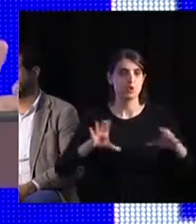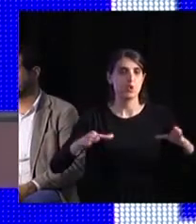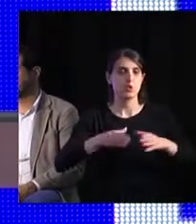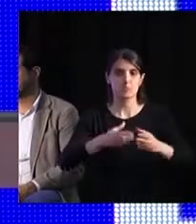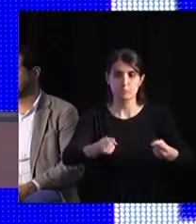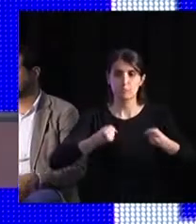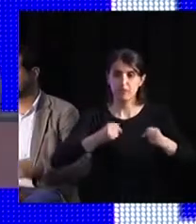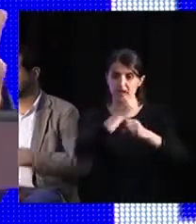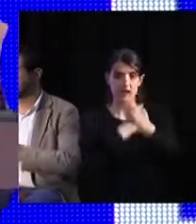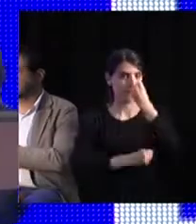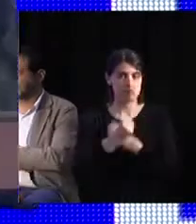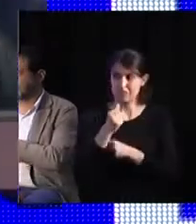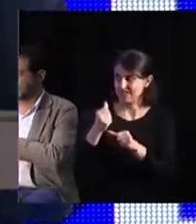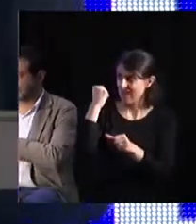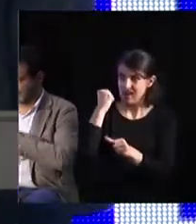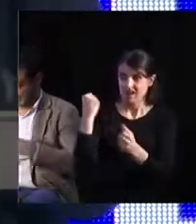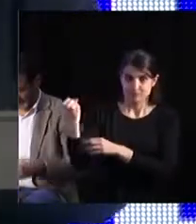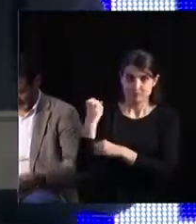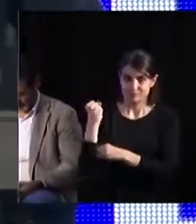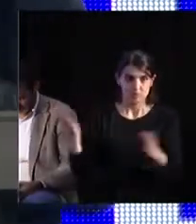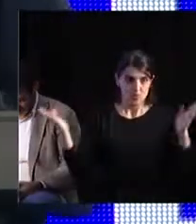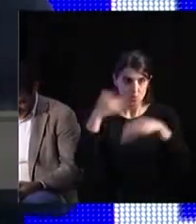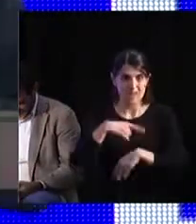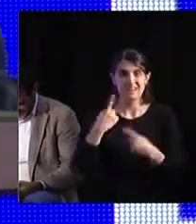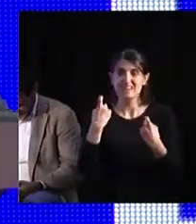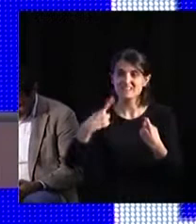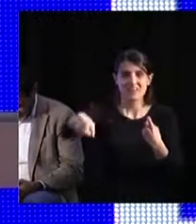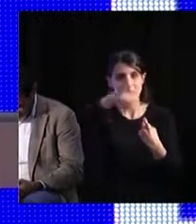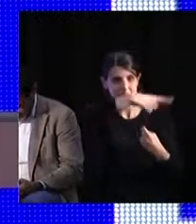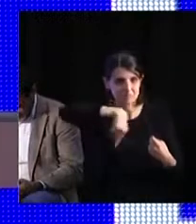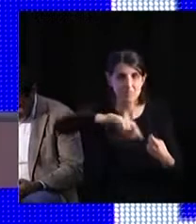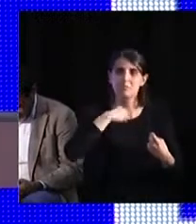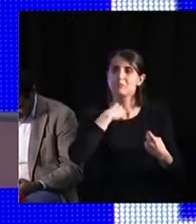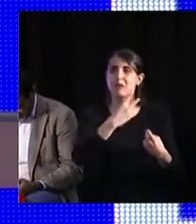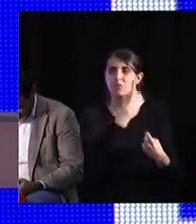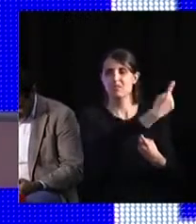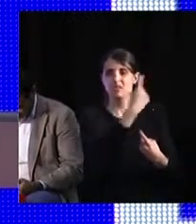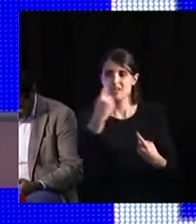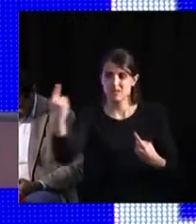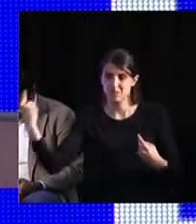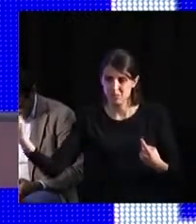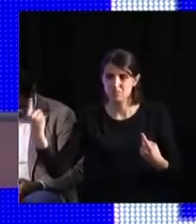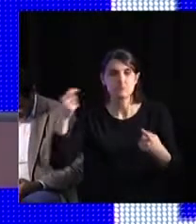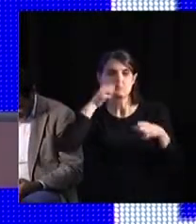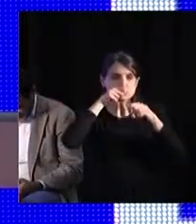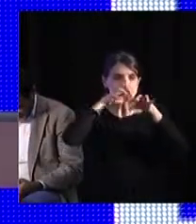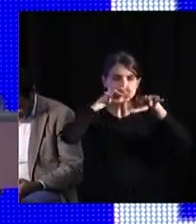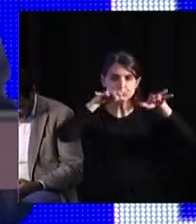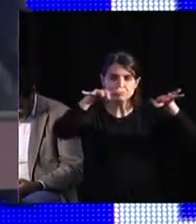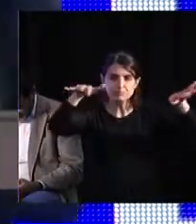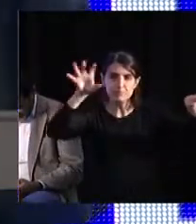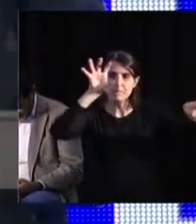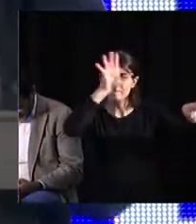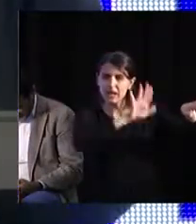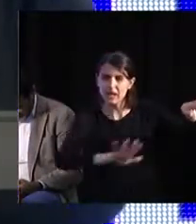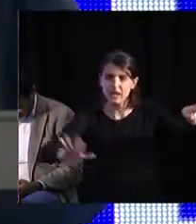econòmic. Us tenim només a vosaltres. Necessitem que porteu la veu, la vostra veu, la nostra veu, a tots els racons del país, a tots